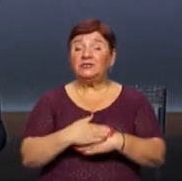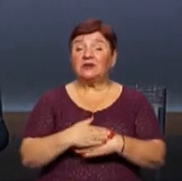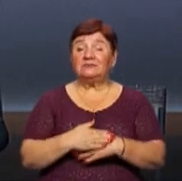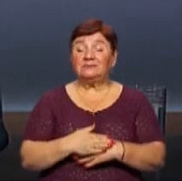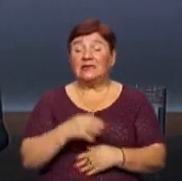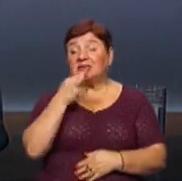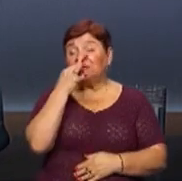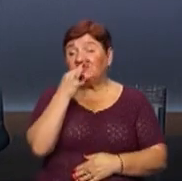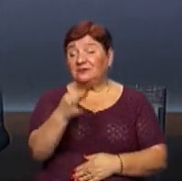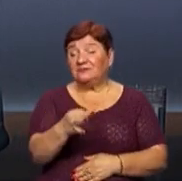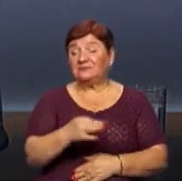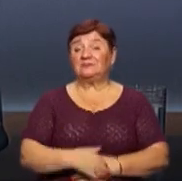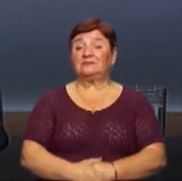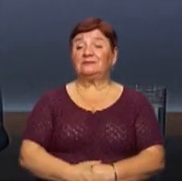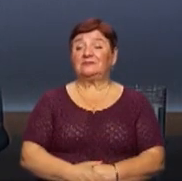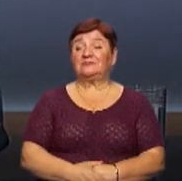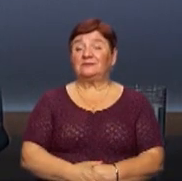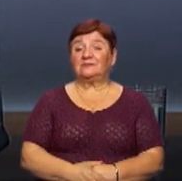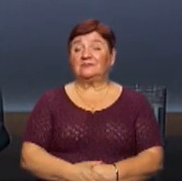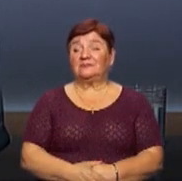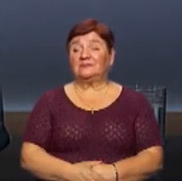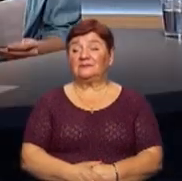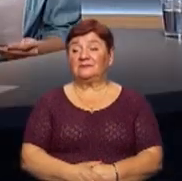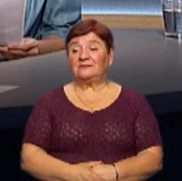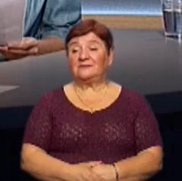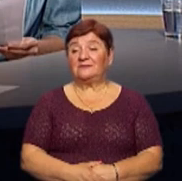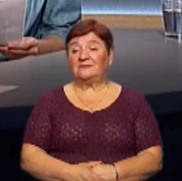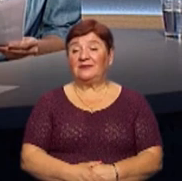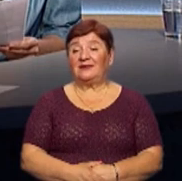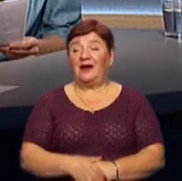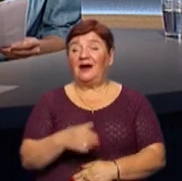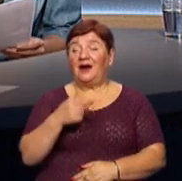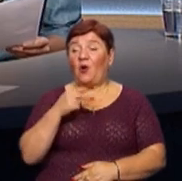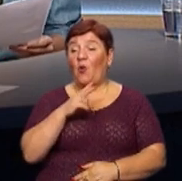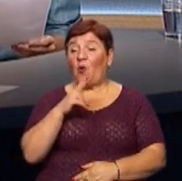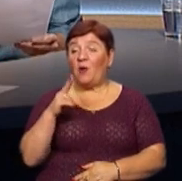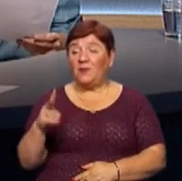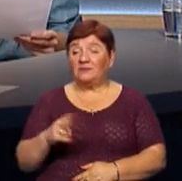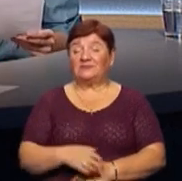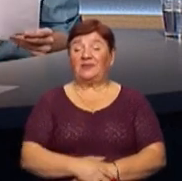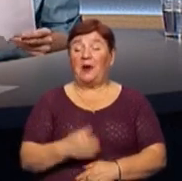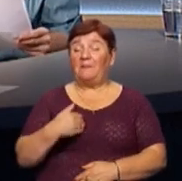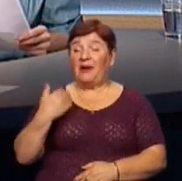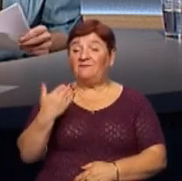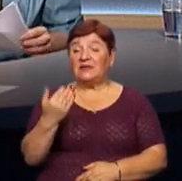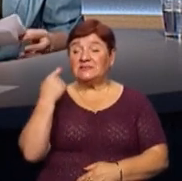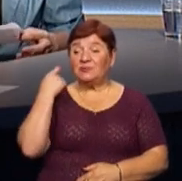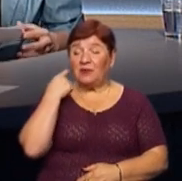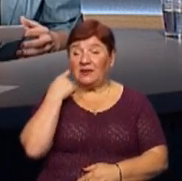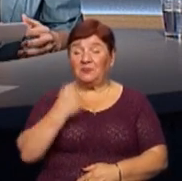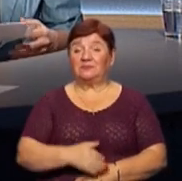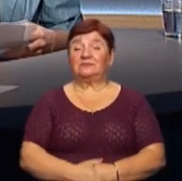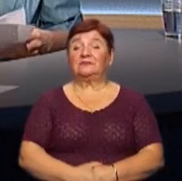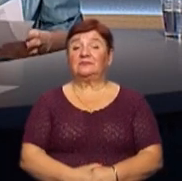ефірі, кажіть, будь ласка. Кому казати? Пані, ой. Кажіть нам, будь ласка, ми вас слухаємо.